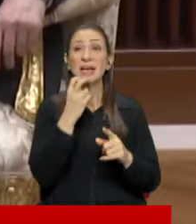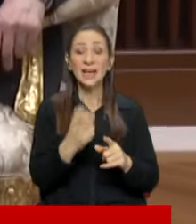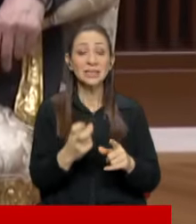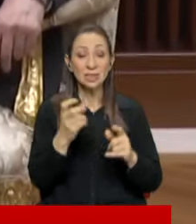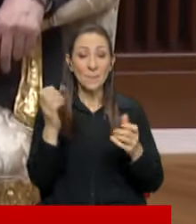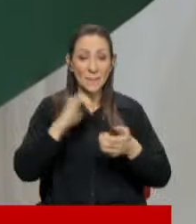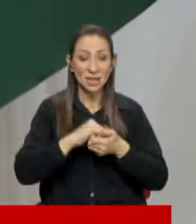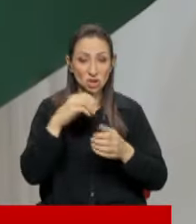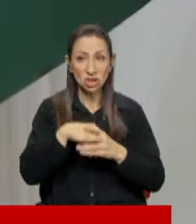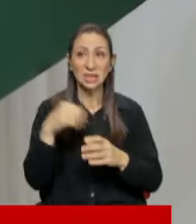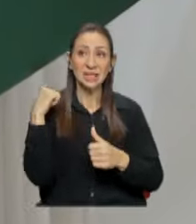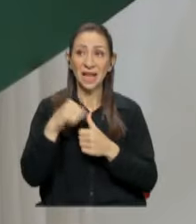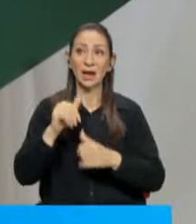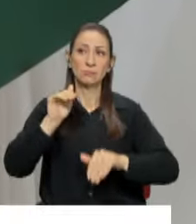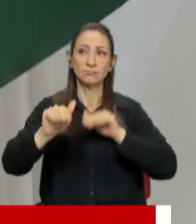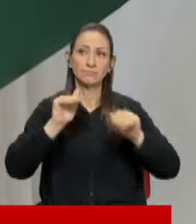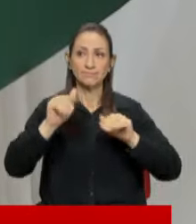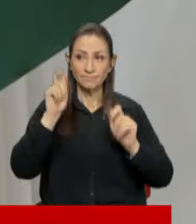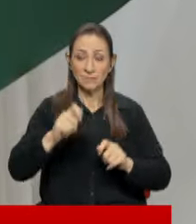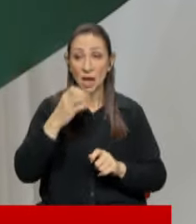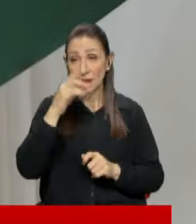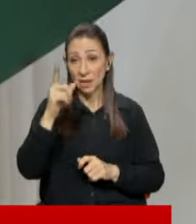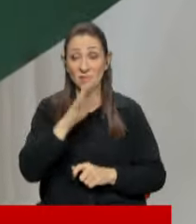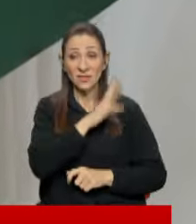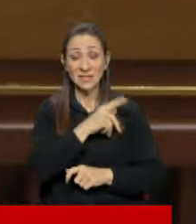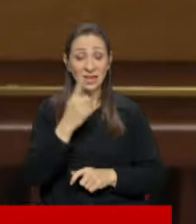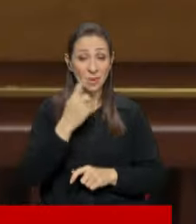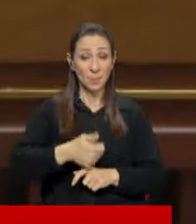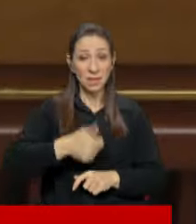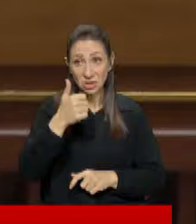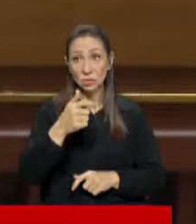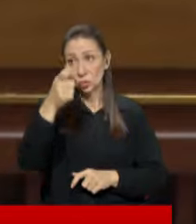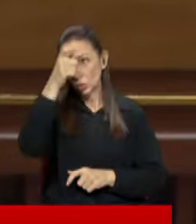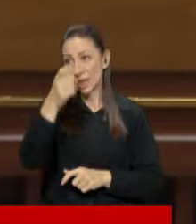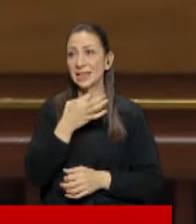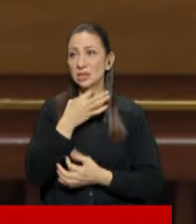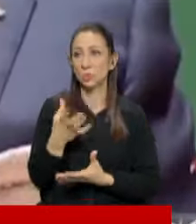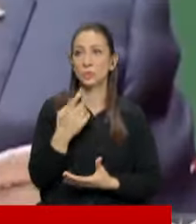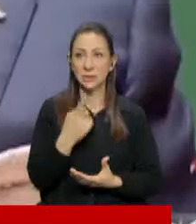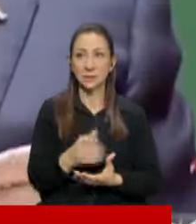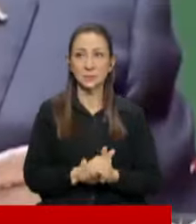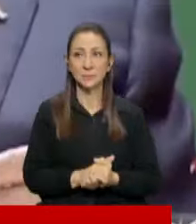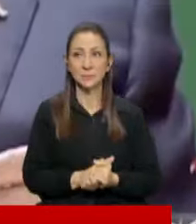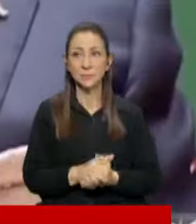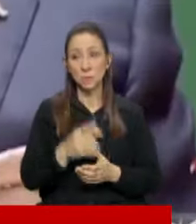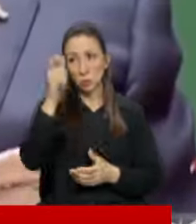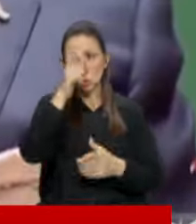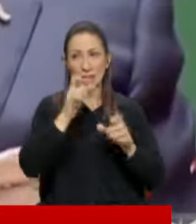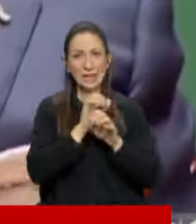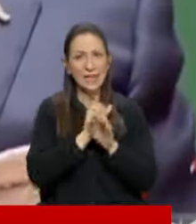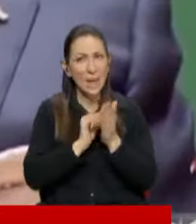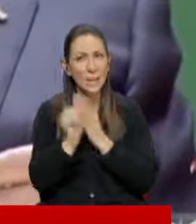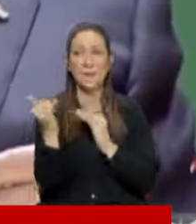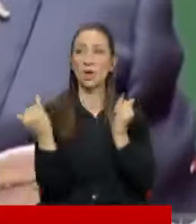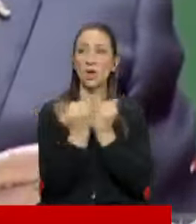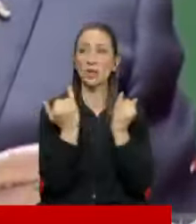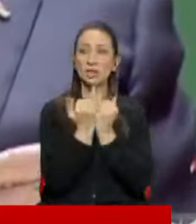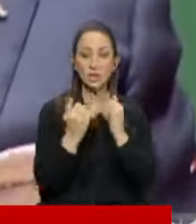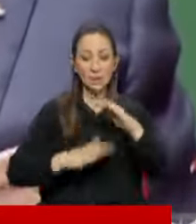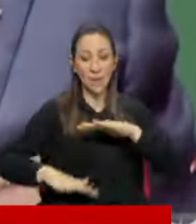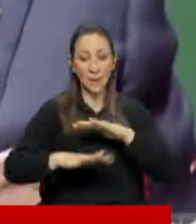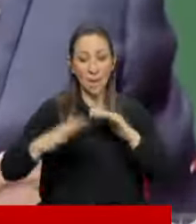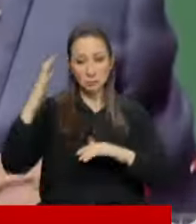için bir kez daha çağrı yükseldi Ankara'dan. Filistin Devlet Başkanı'ndansa Türkiye'ye teşekkür geldi. Türkiye tamamıyla kardeşlik